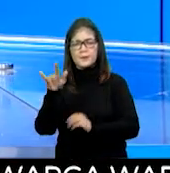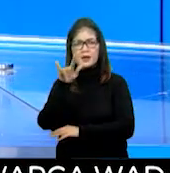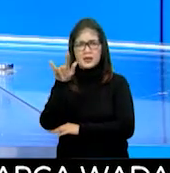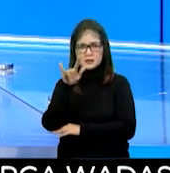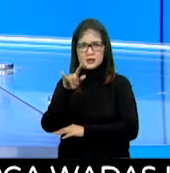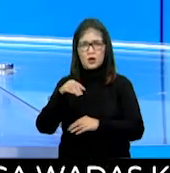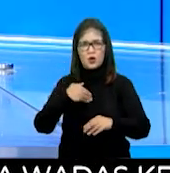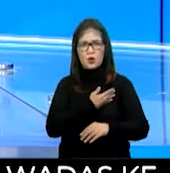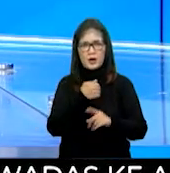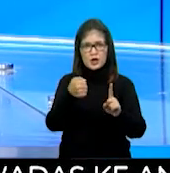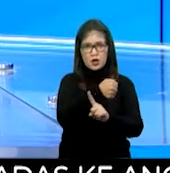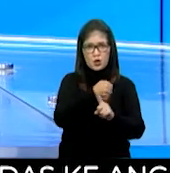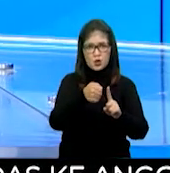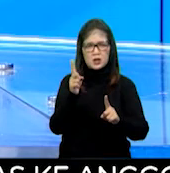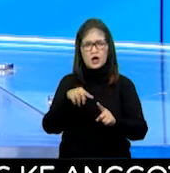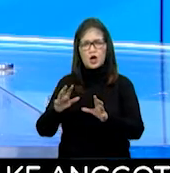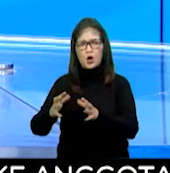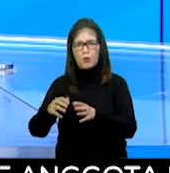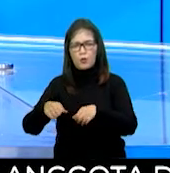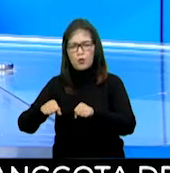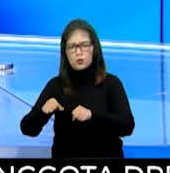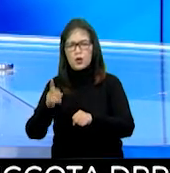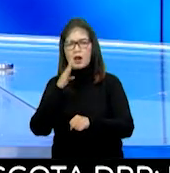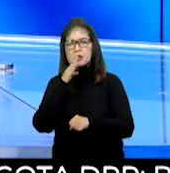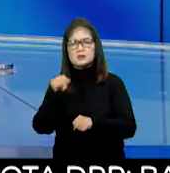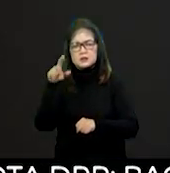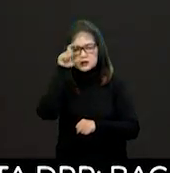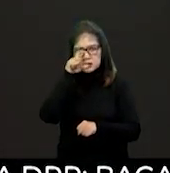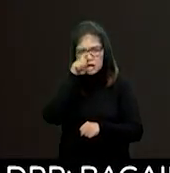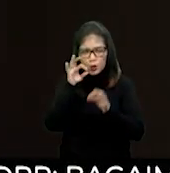dikeroyok sekelompok geng motor saat mencari kucingnya yang hilang.